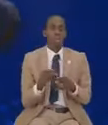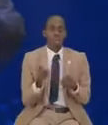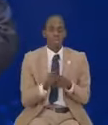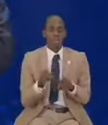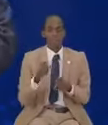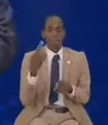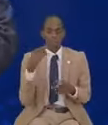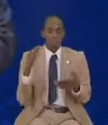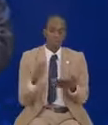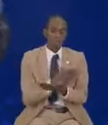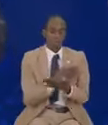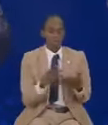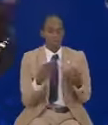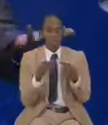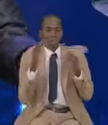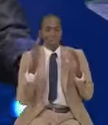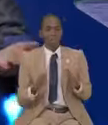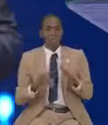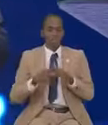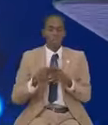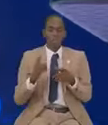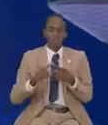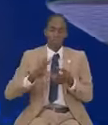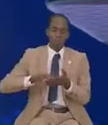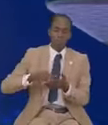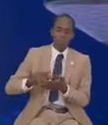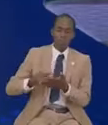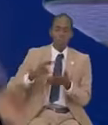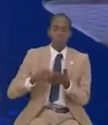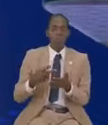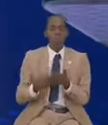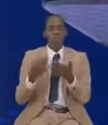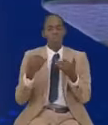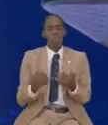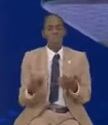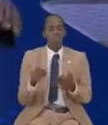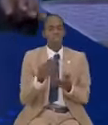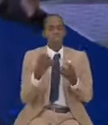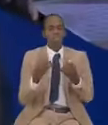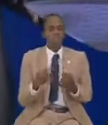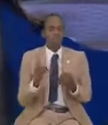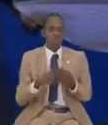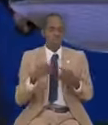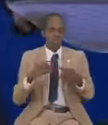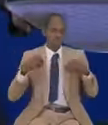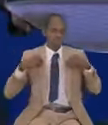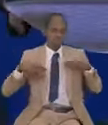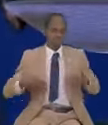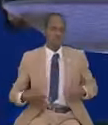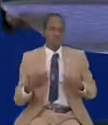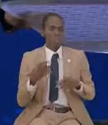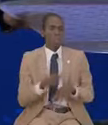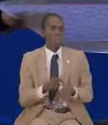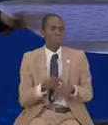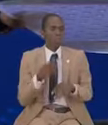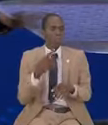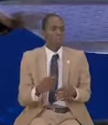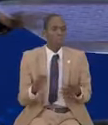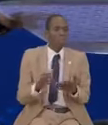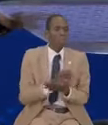étaient maintenant j'étais arrivé à un moment de perplexe la chanson qu'ils ont chanté